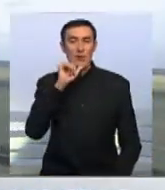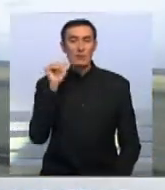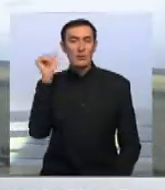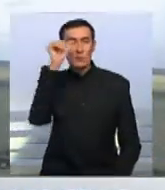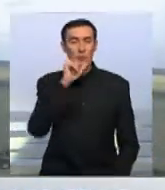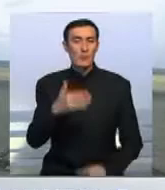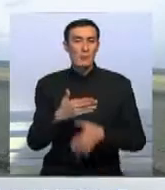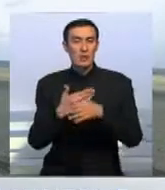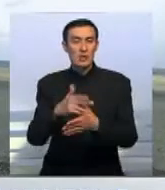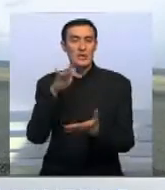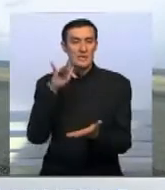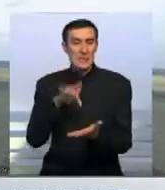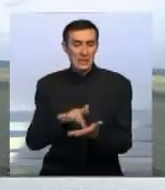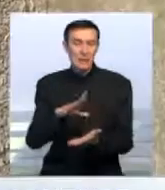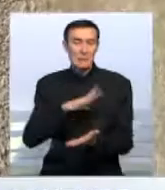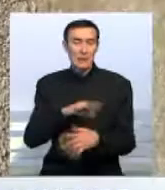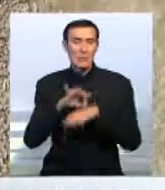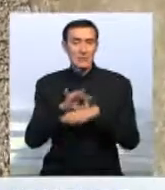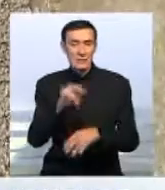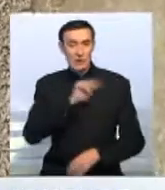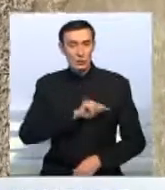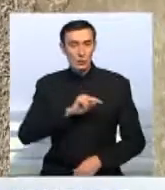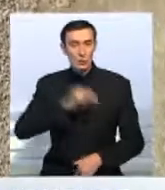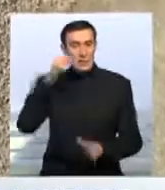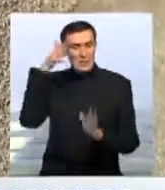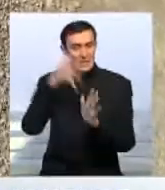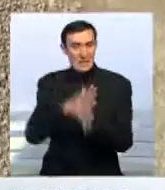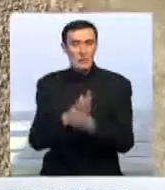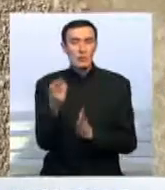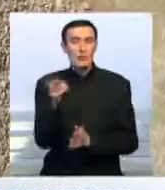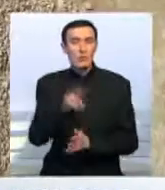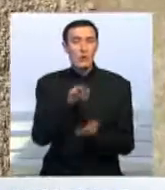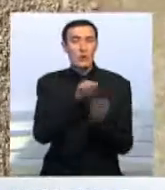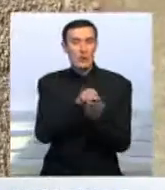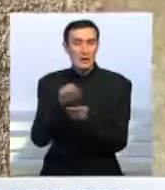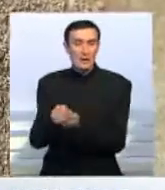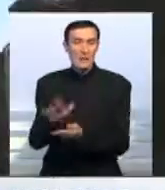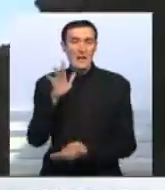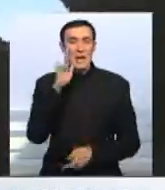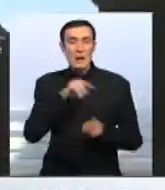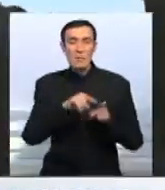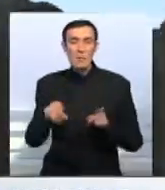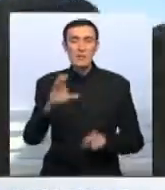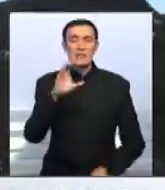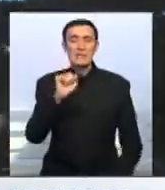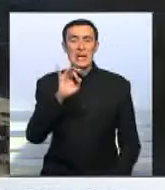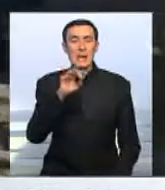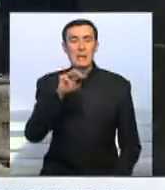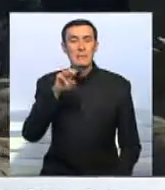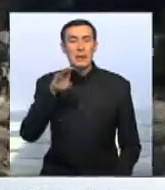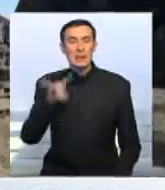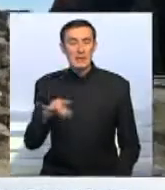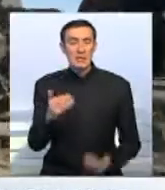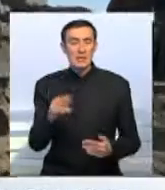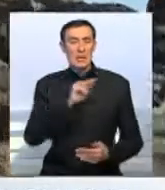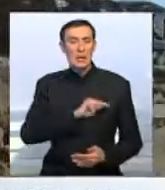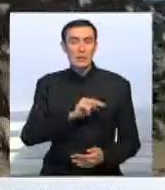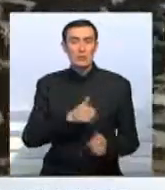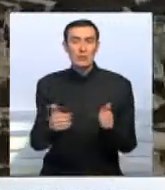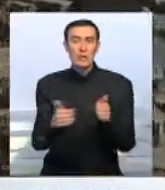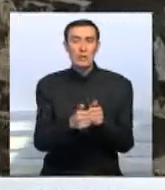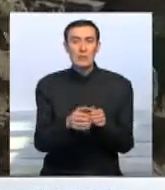при поддержке центра Дешты Кыпчак проводились работы по исследованию двух курганов эпохи сарматов. В этом году археологи работают в окрестностях